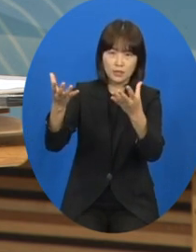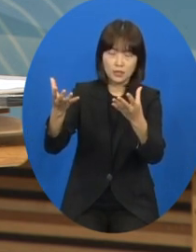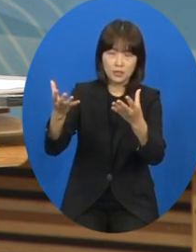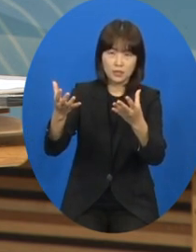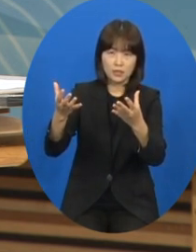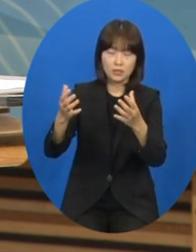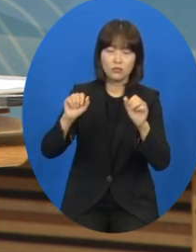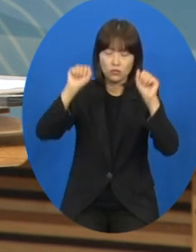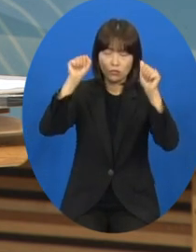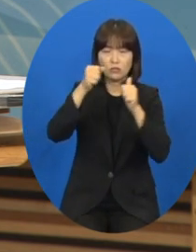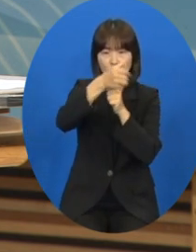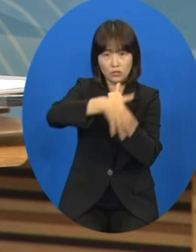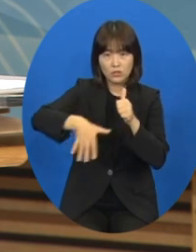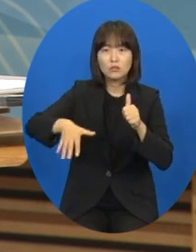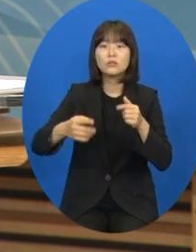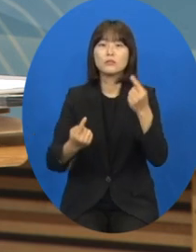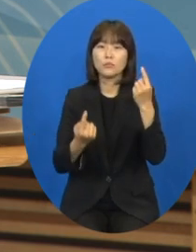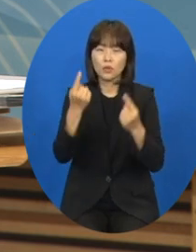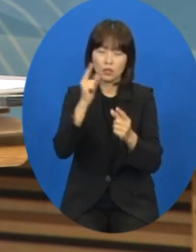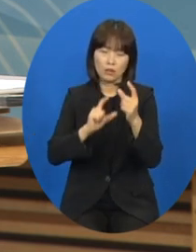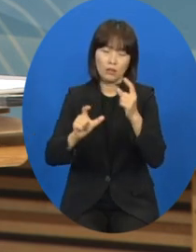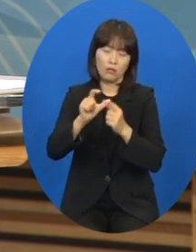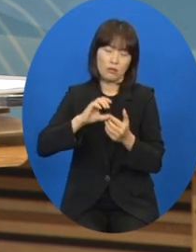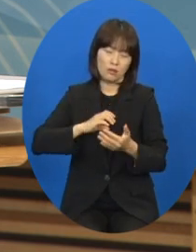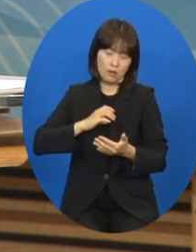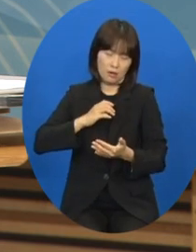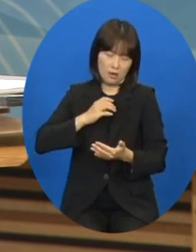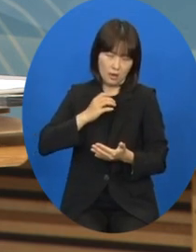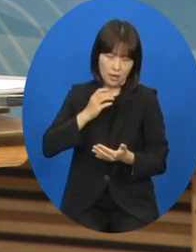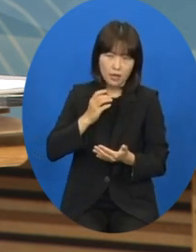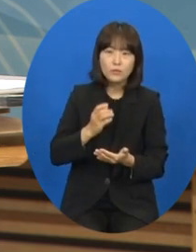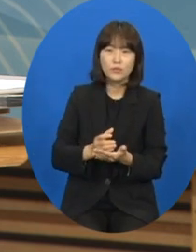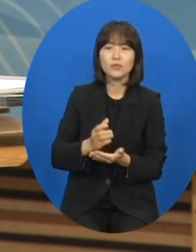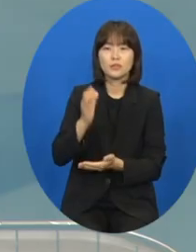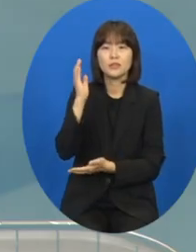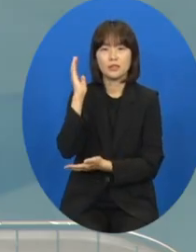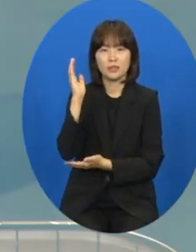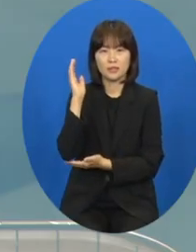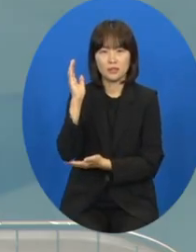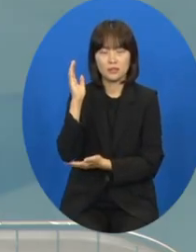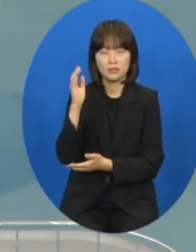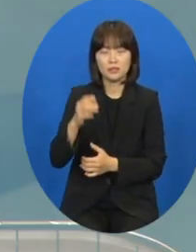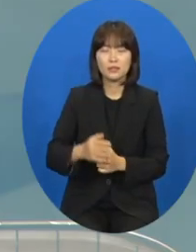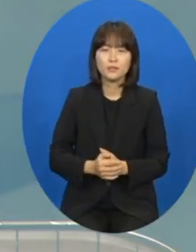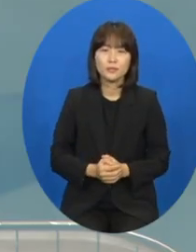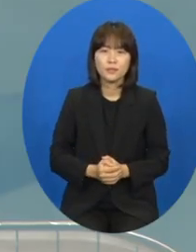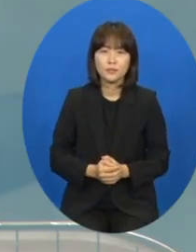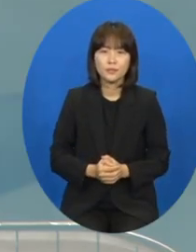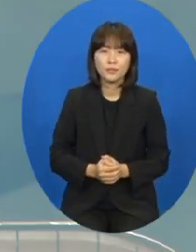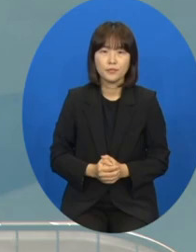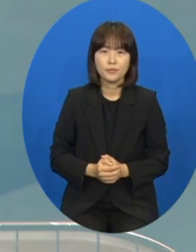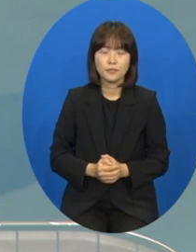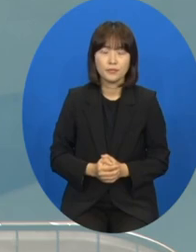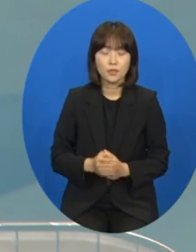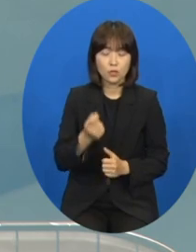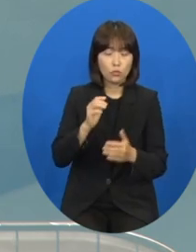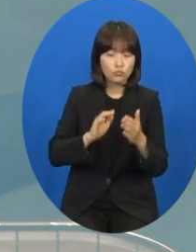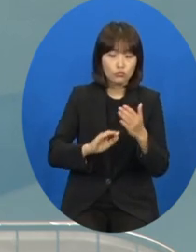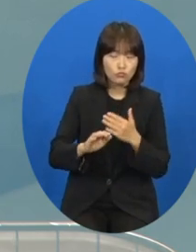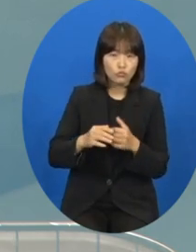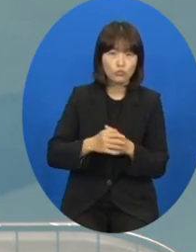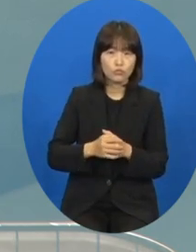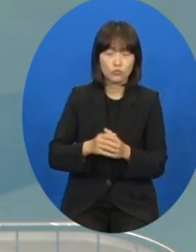스포츠 이벤트보다 감동적인 이야기입니다. 이제 얼마 안 있으면